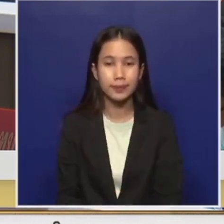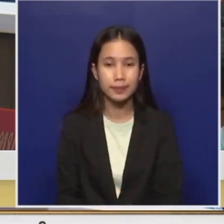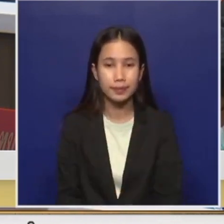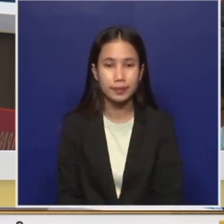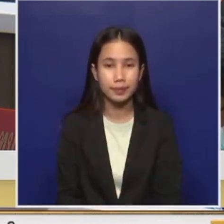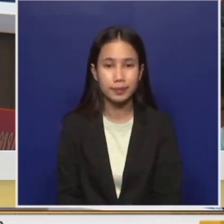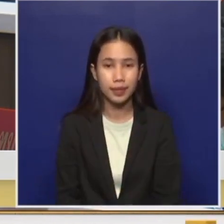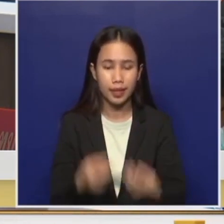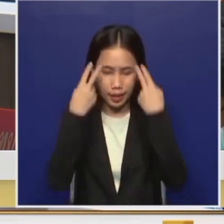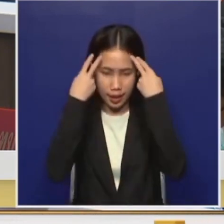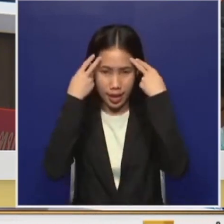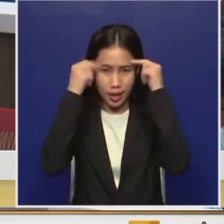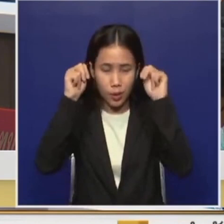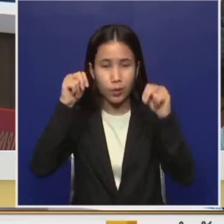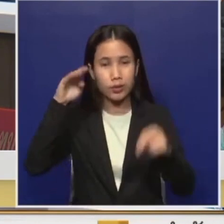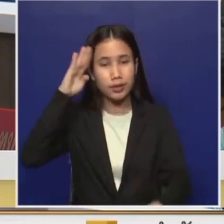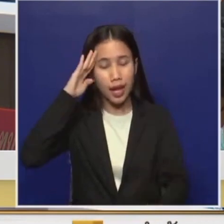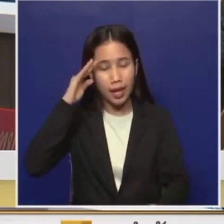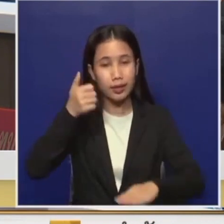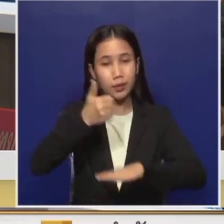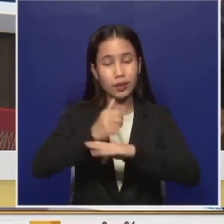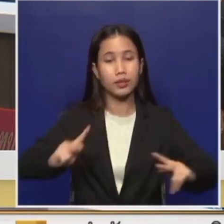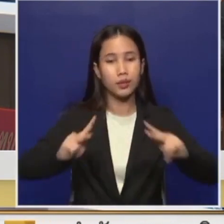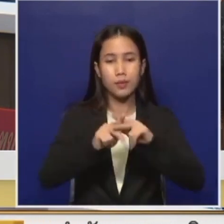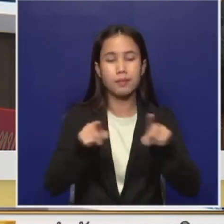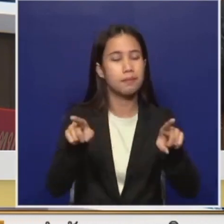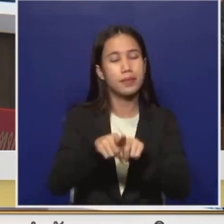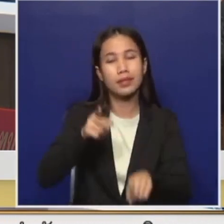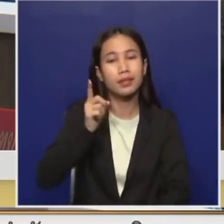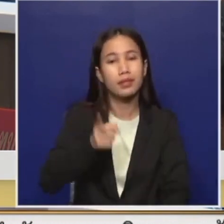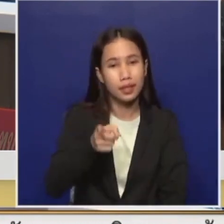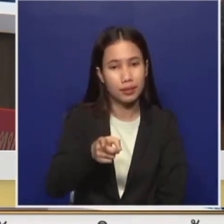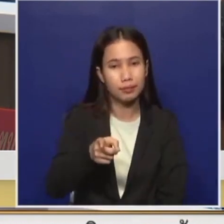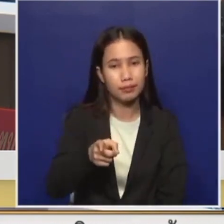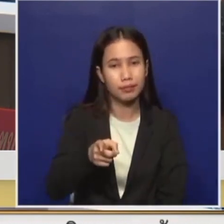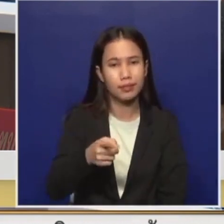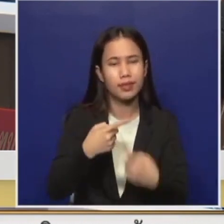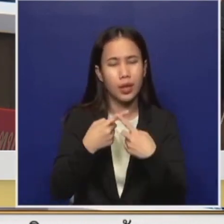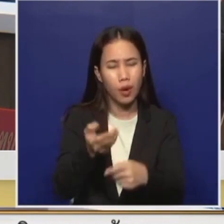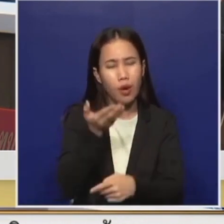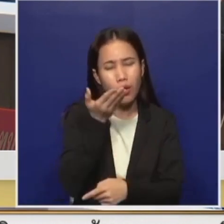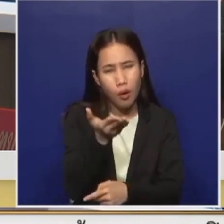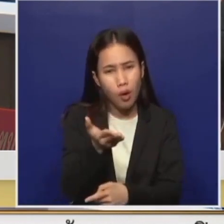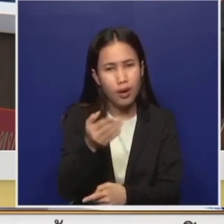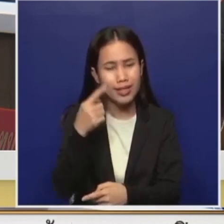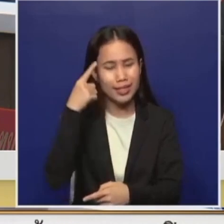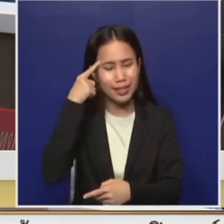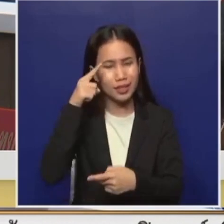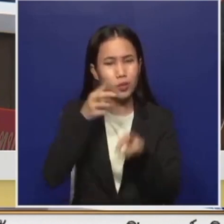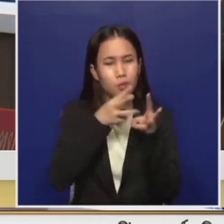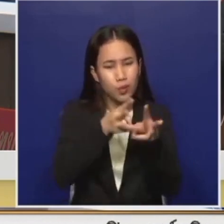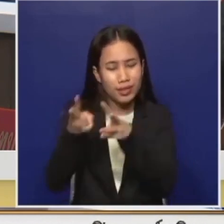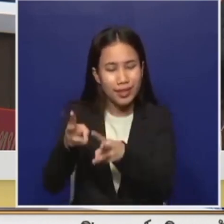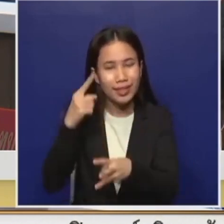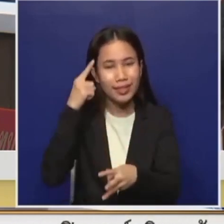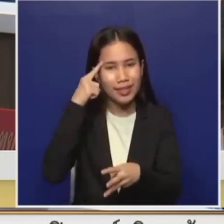ในยกกอยู่เหืเดิมถาน้ำตีก็อยู่เหเดิมชวยเธอครับเปลยวิธีคิดเปลยวธีการทำงานที่เห็นแ่ชาติบัเหื